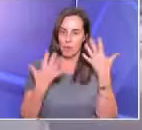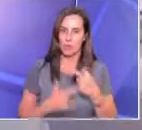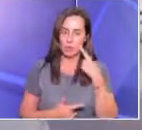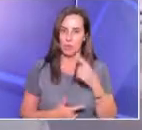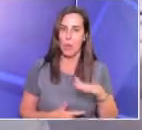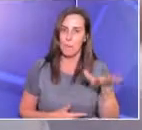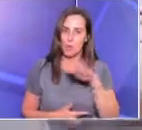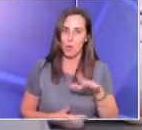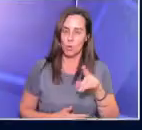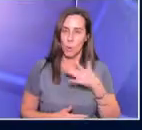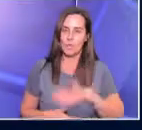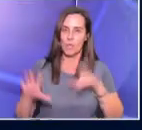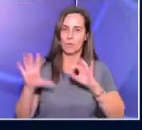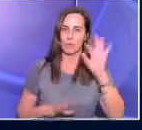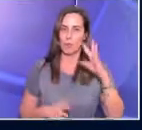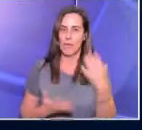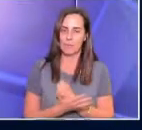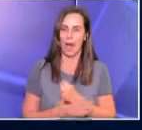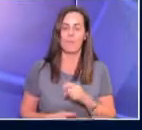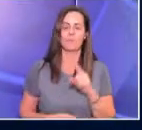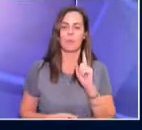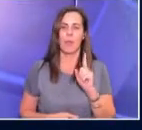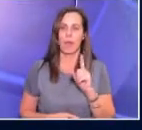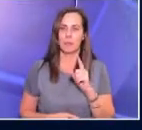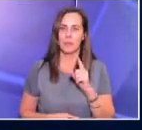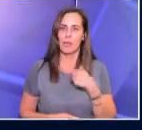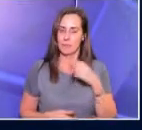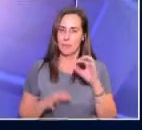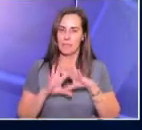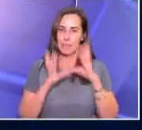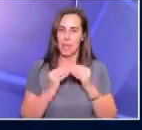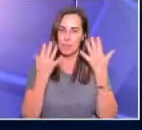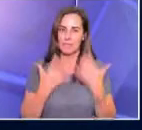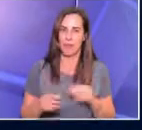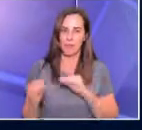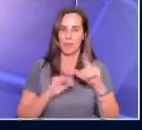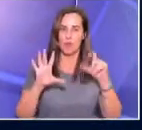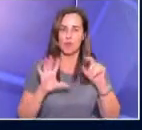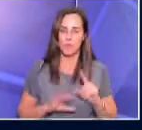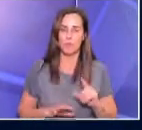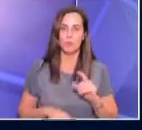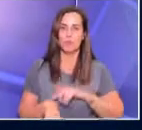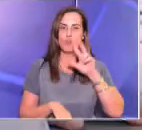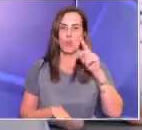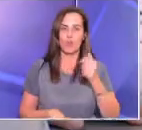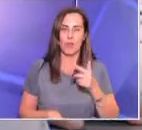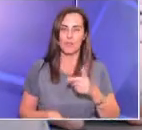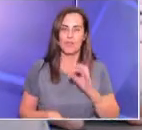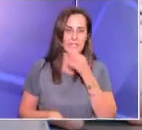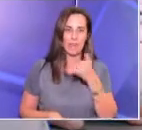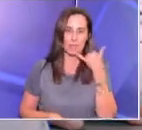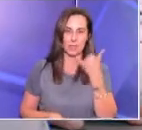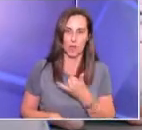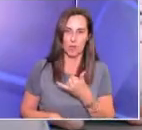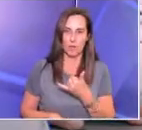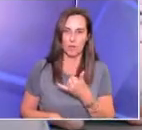מנצח. בשכונות מסוימות הוא רצה 70% הצבעה. ולא, אני מכוון שסך הכל מהספירה תעבור ל-70. כן. שעה 3:15 אסף זמיר מתקשר